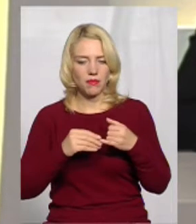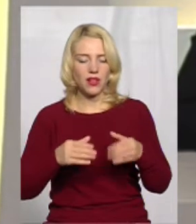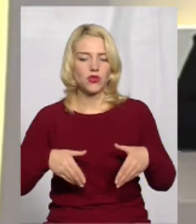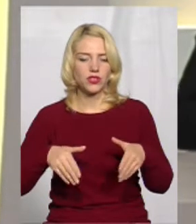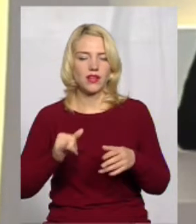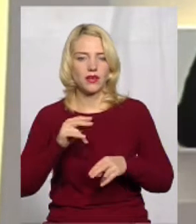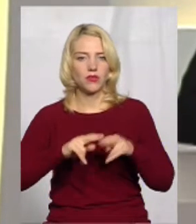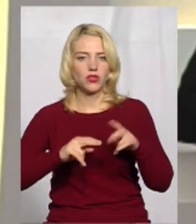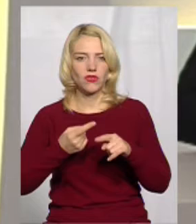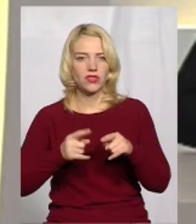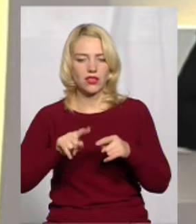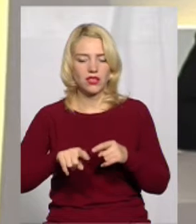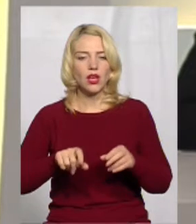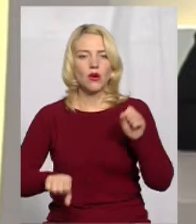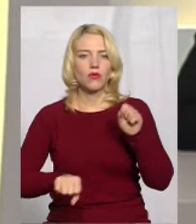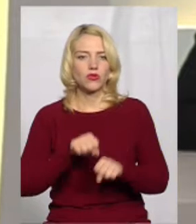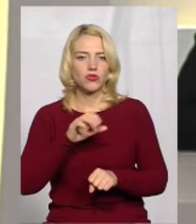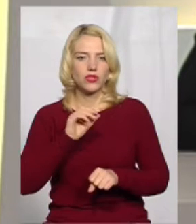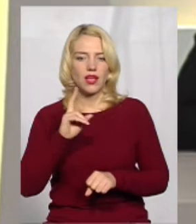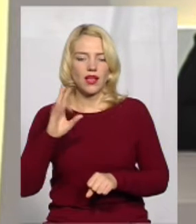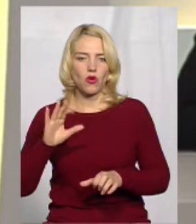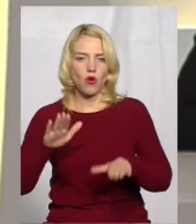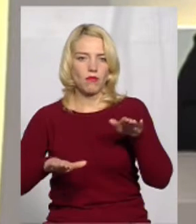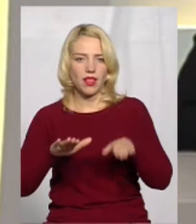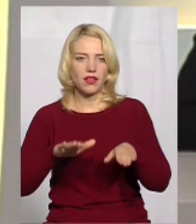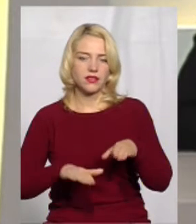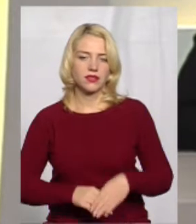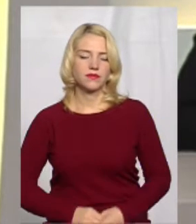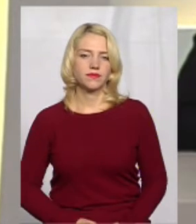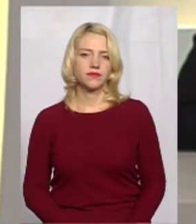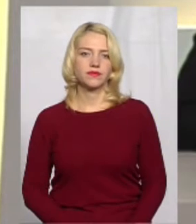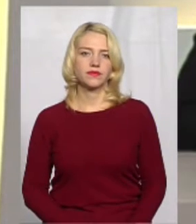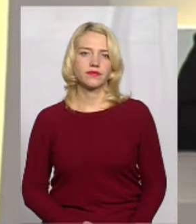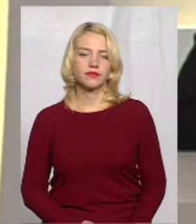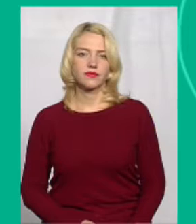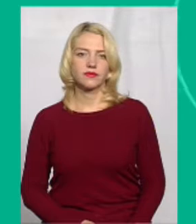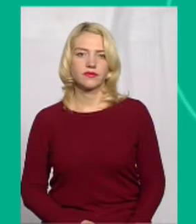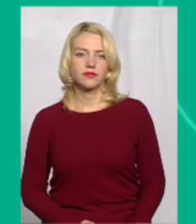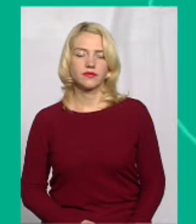будівництво на ній порушує екобаланс. Давайте послухаємо, що вона нам розповіла.